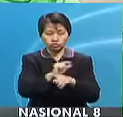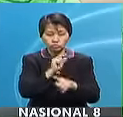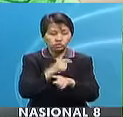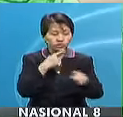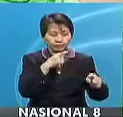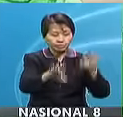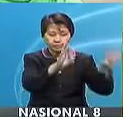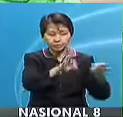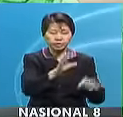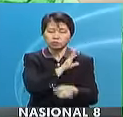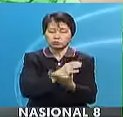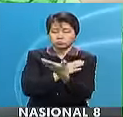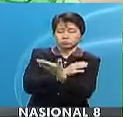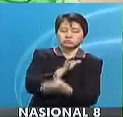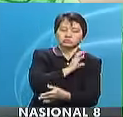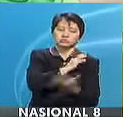guna Siapa itu